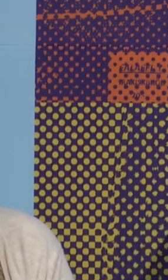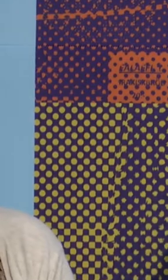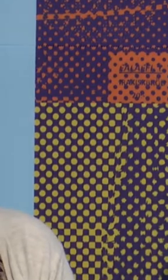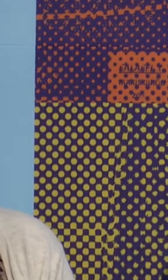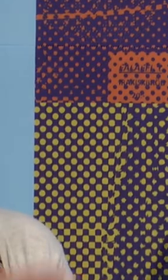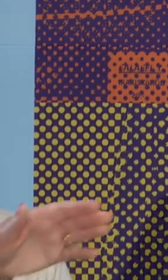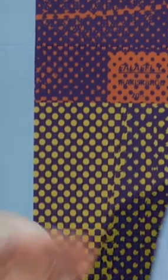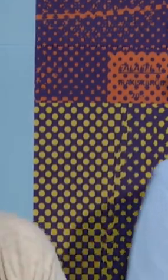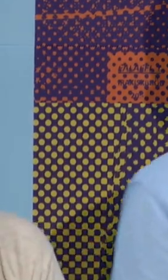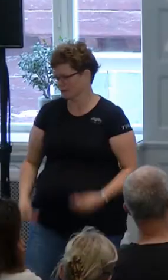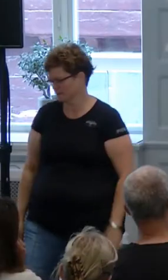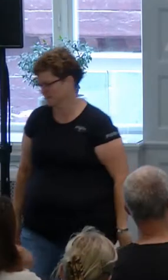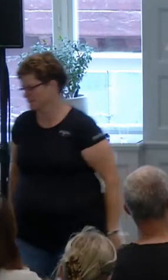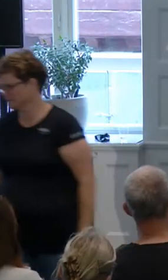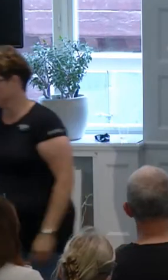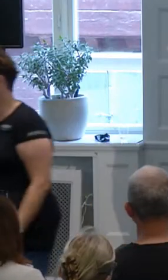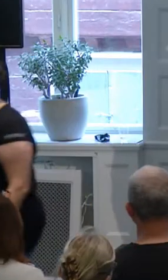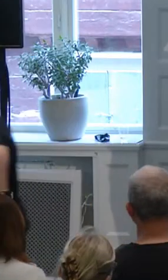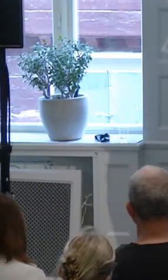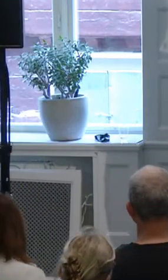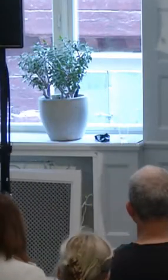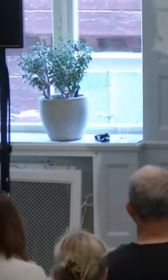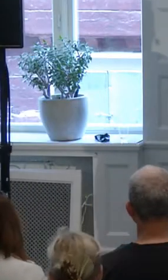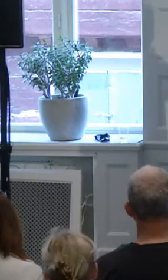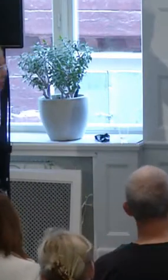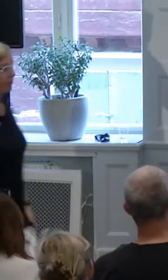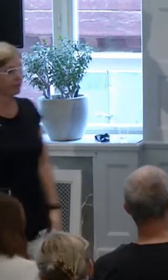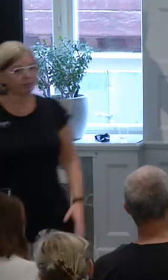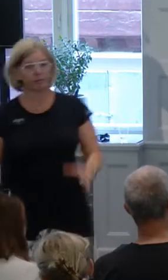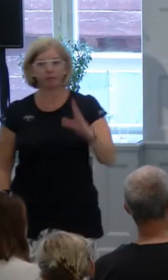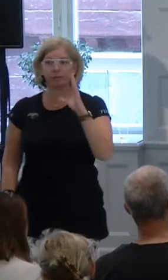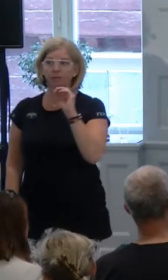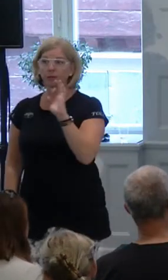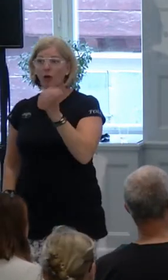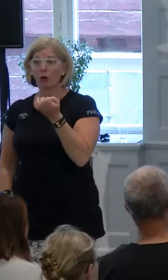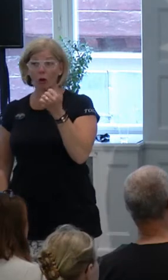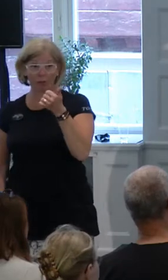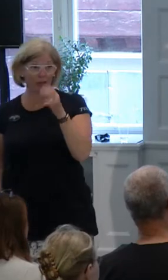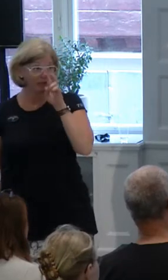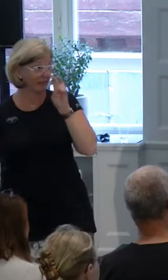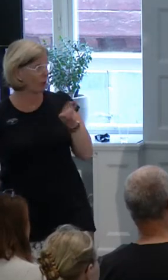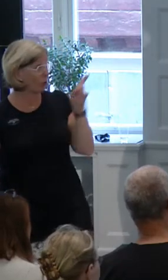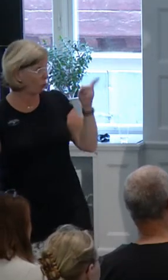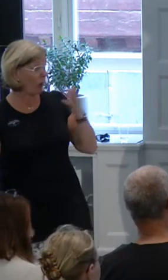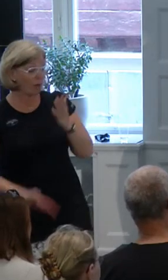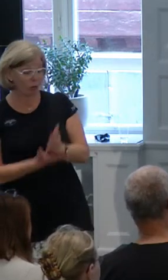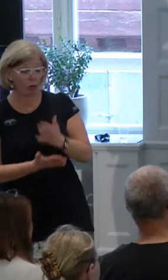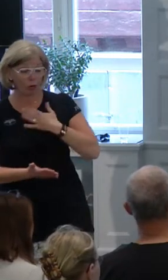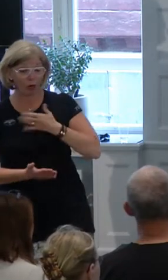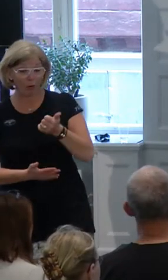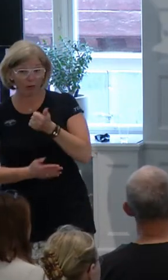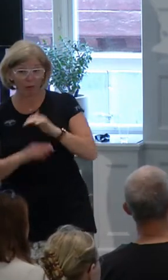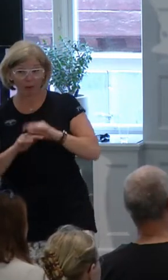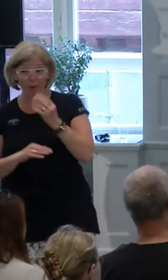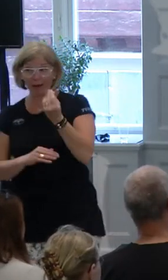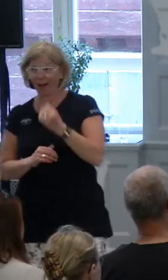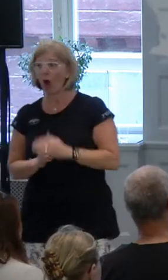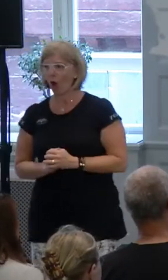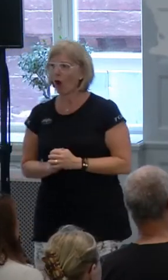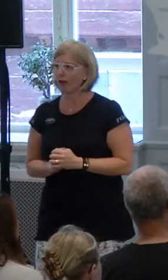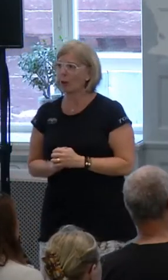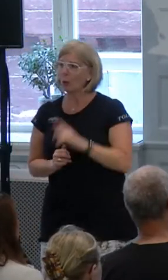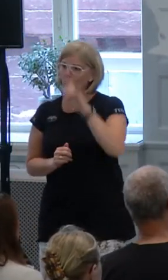bättre output. Jakob, jag ser på dig att du tycker definitivt att det behövs mer pengar, eller hur? Studenthälsan har ju den situationen att